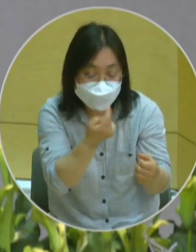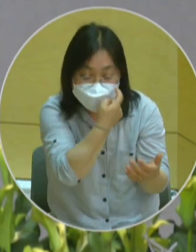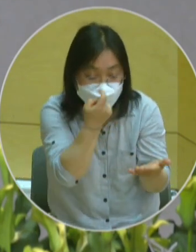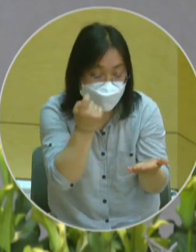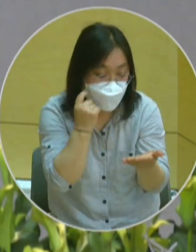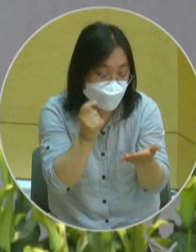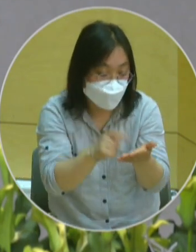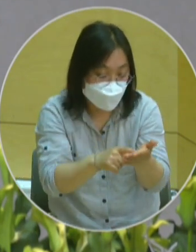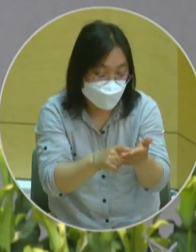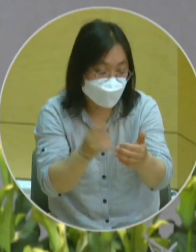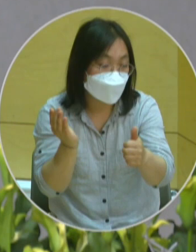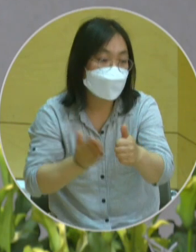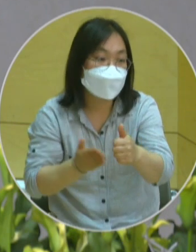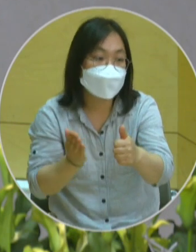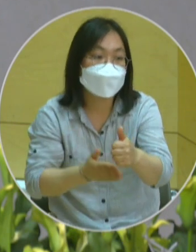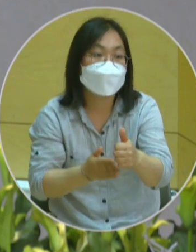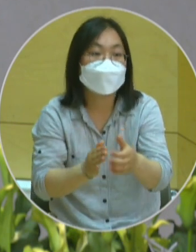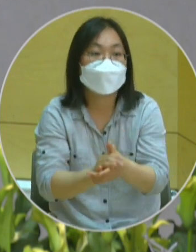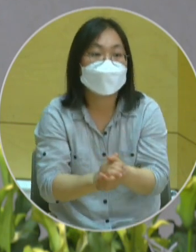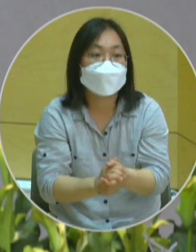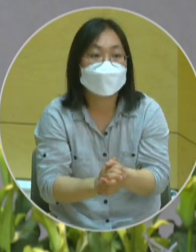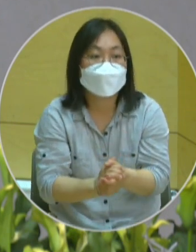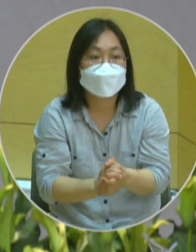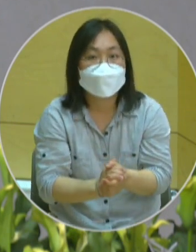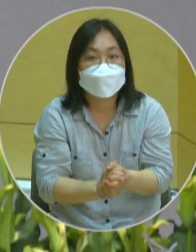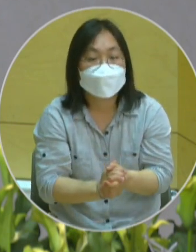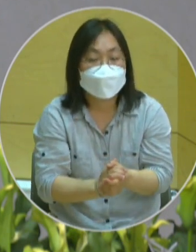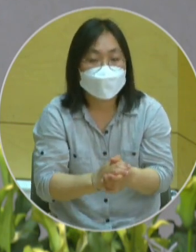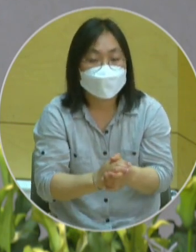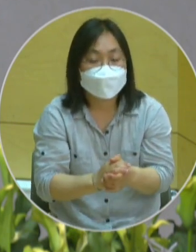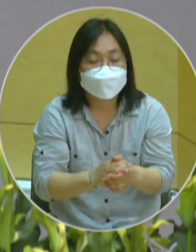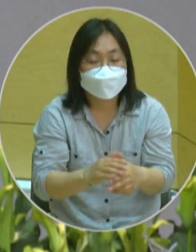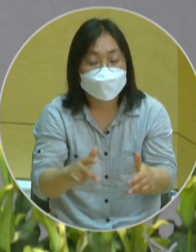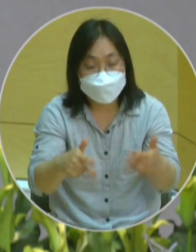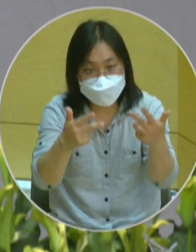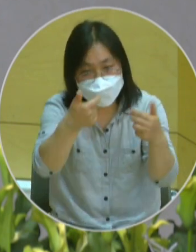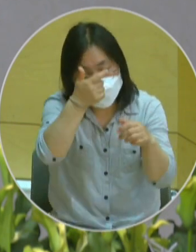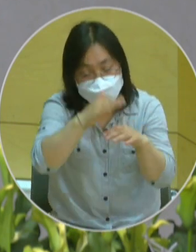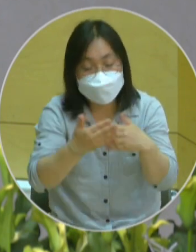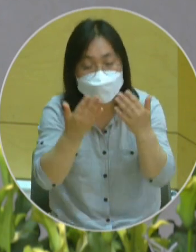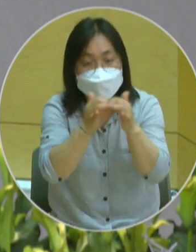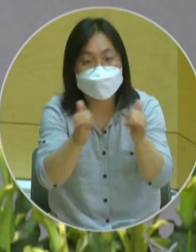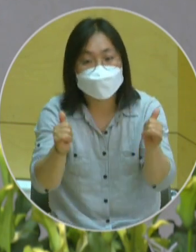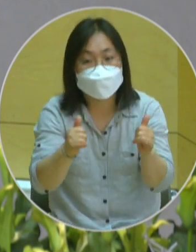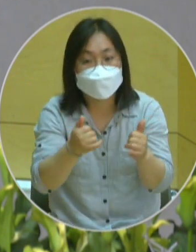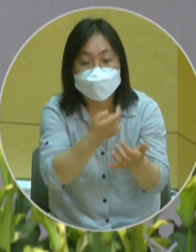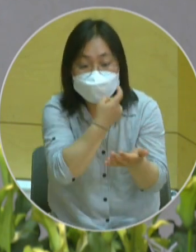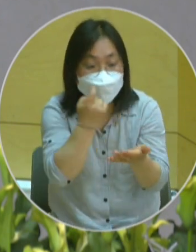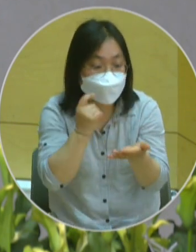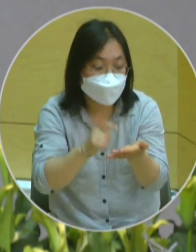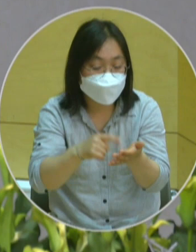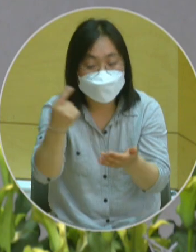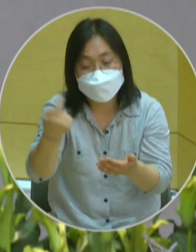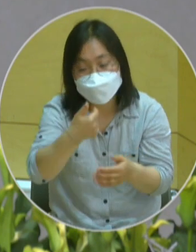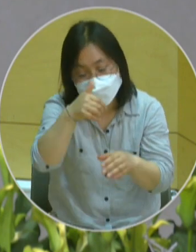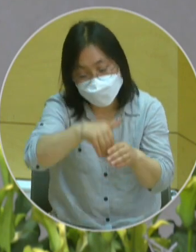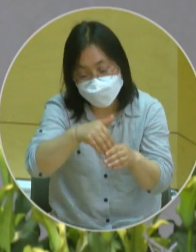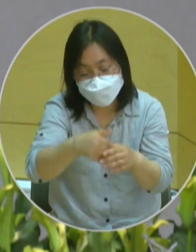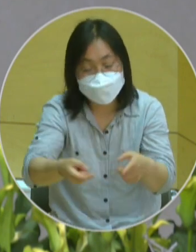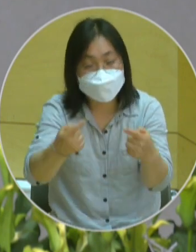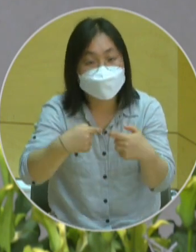지금 온라인으로 한 번도 교회를 나오지 않은 분들도 나오셔서 확인하셔서 함께 투표에 참여하시면 좋겠습니다.